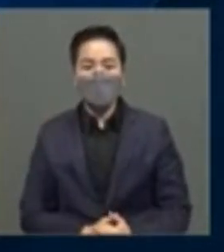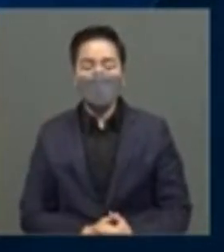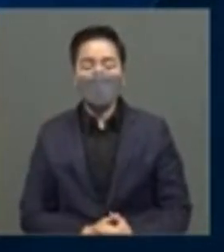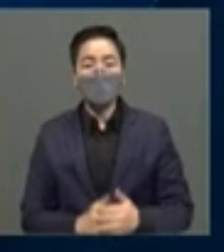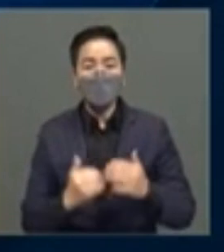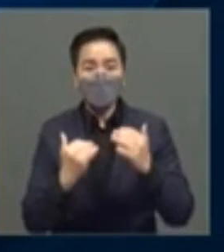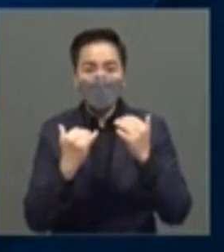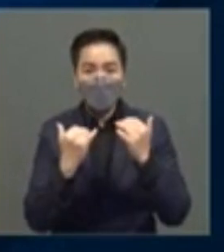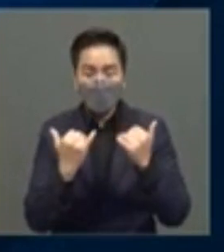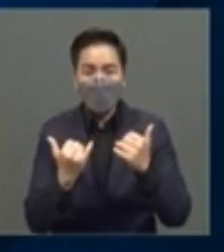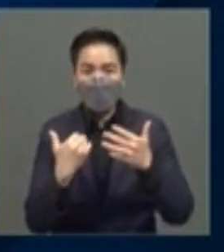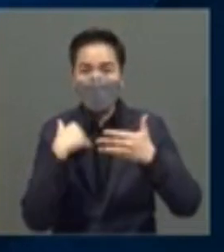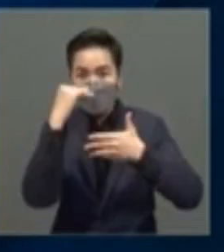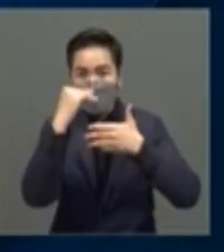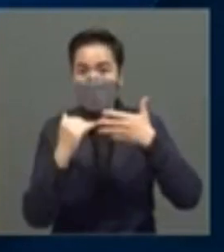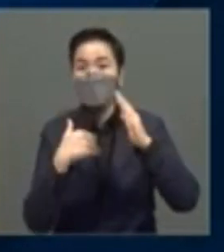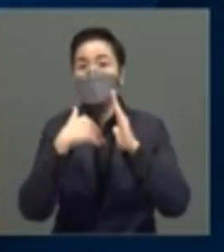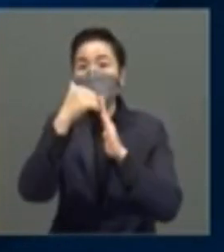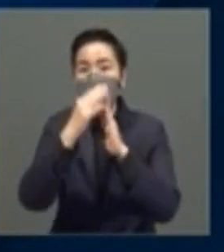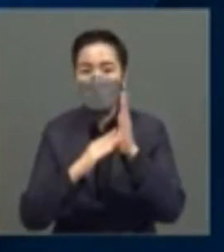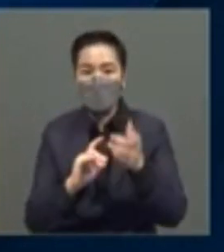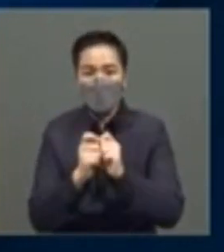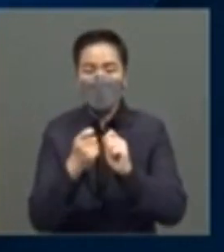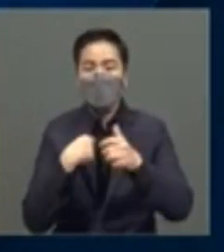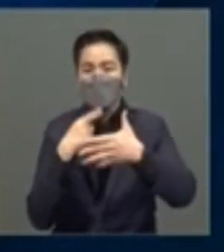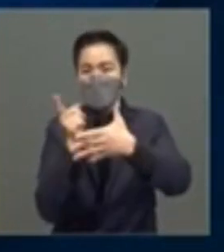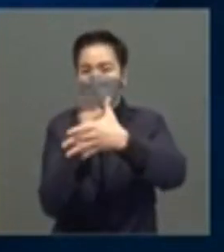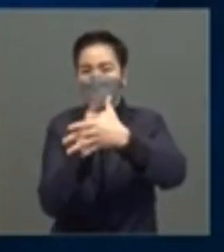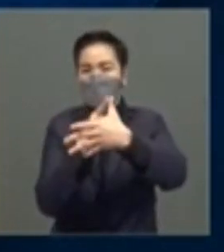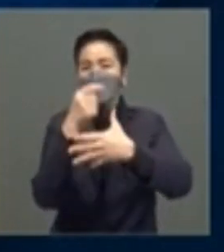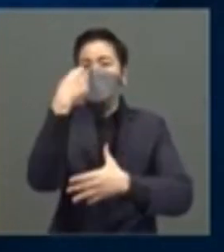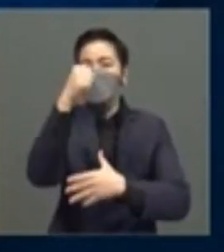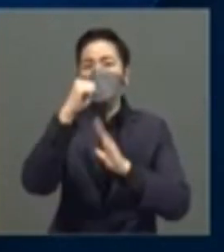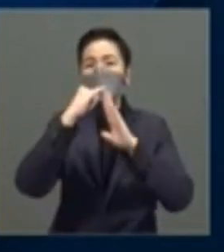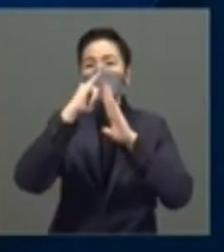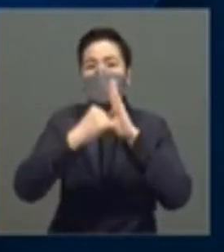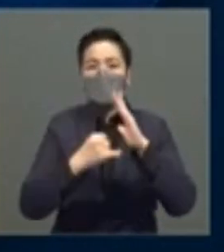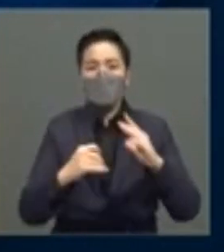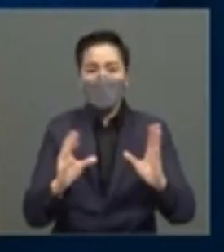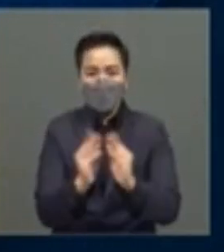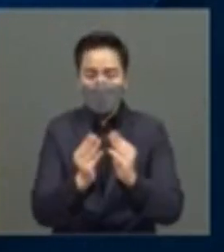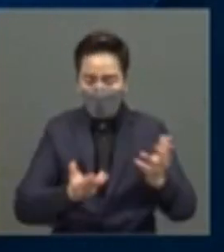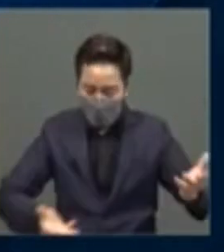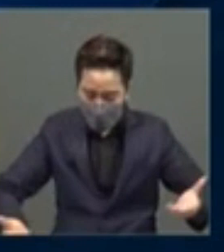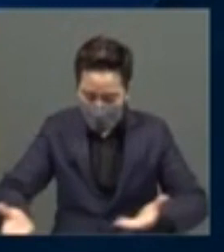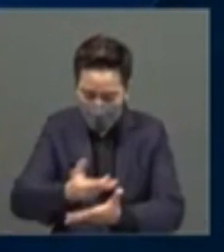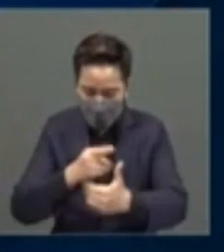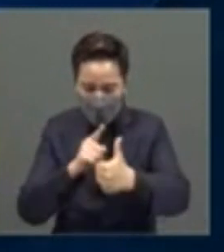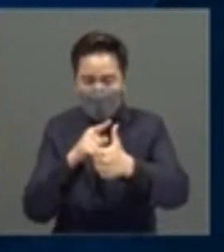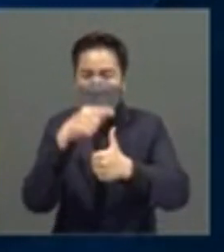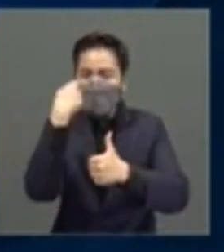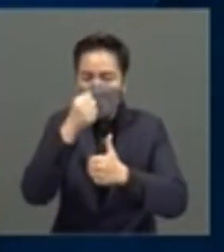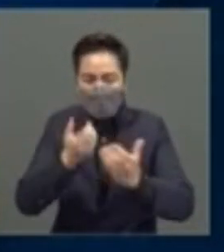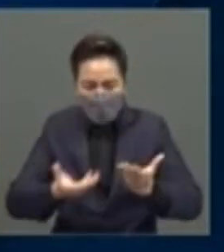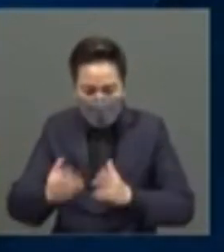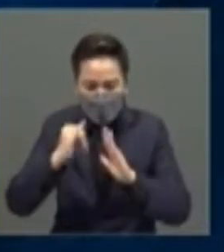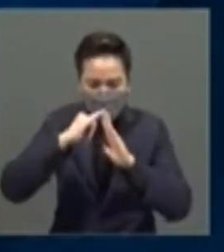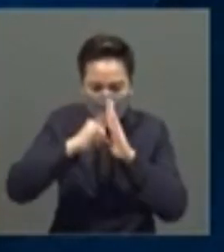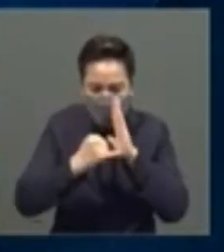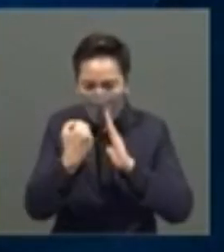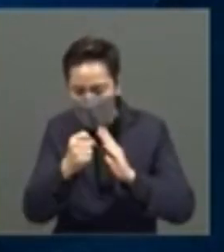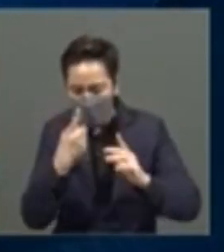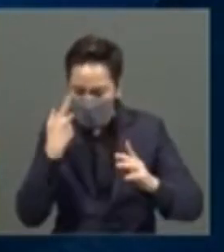ของการปรับระดับพื้นที่สีเนี่ยนะคะ10จังหวัดจะเป็นที่ประชุมหารือกันอย่างเข้มข้นนะคะใน